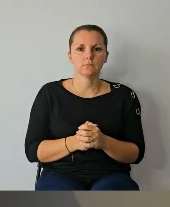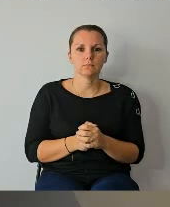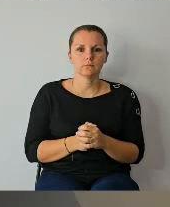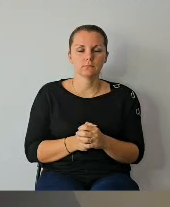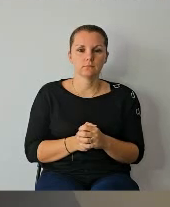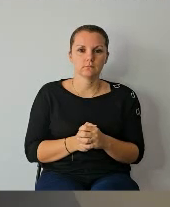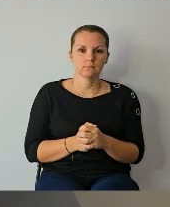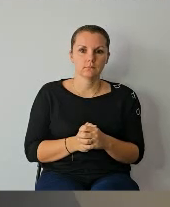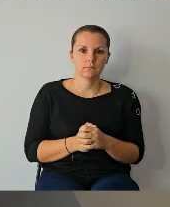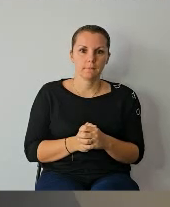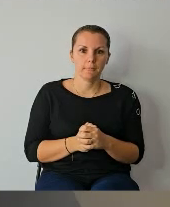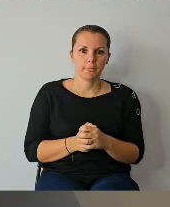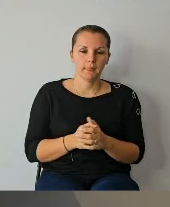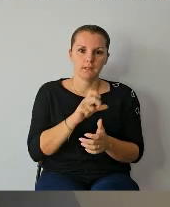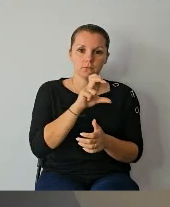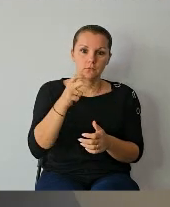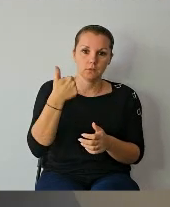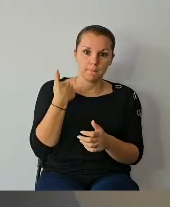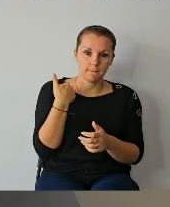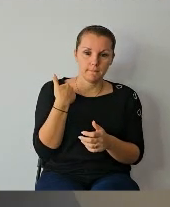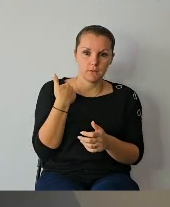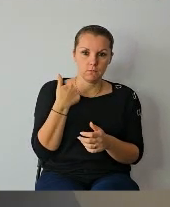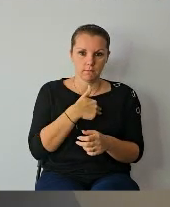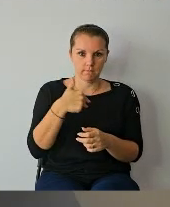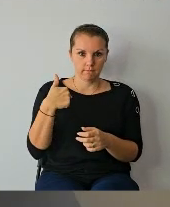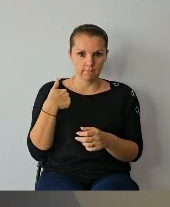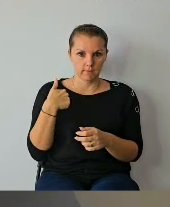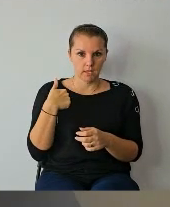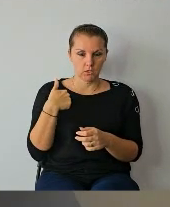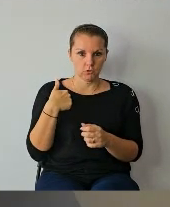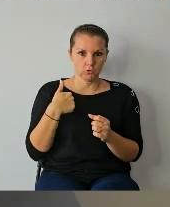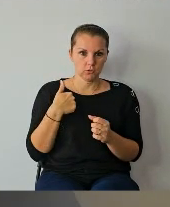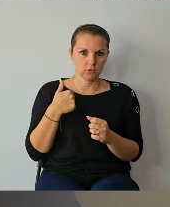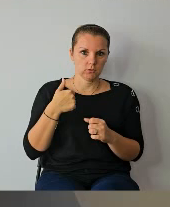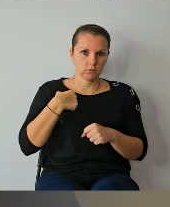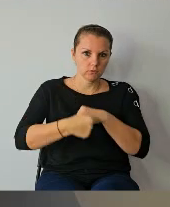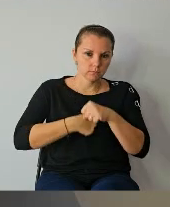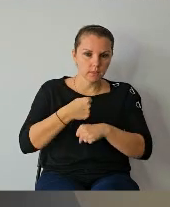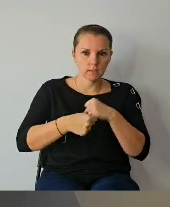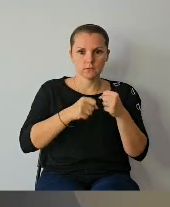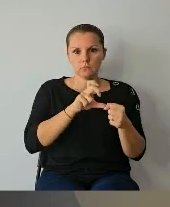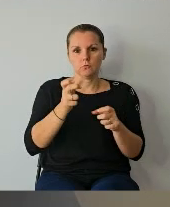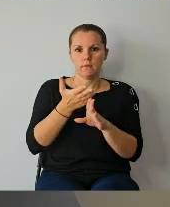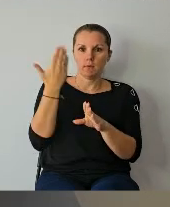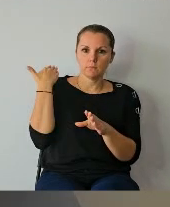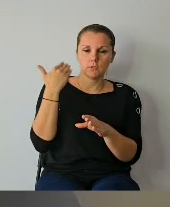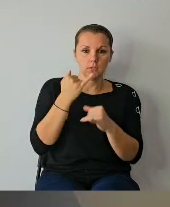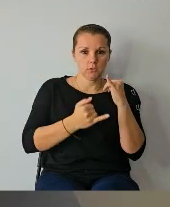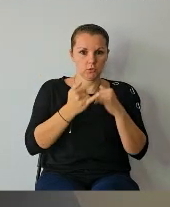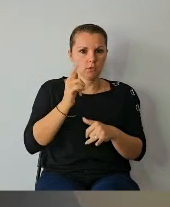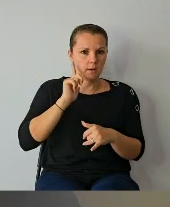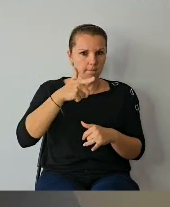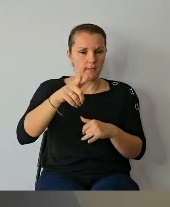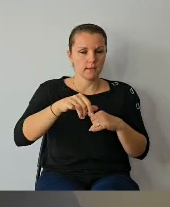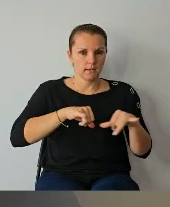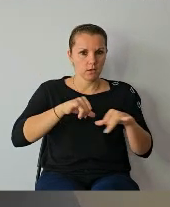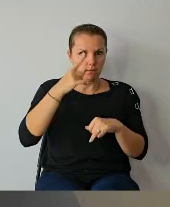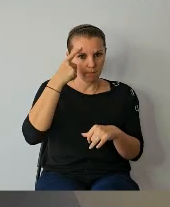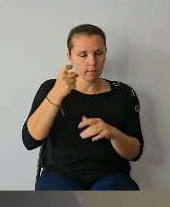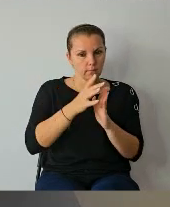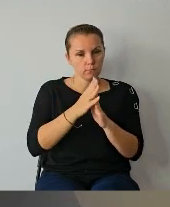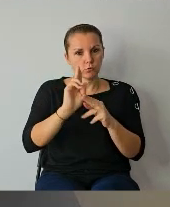czy to było w tej kadencji, czy w poprzedniej? Może pani kierownik pamięta, jeśli tak, to poproszę o odpowiedź